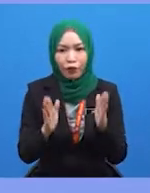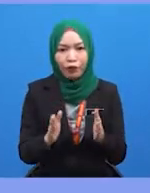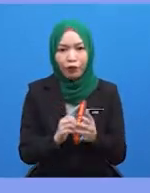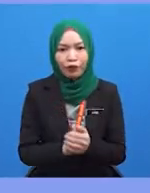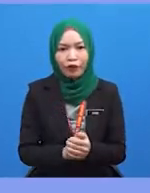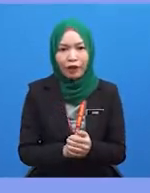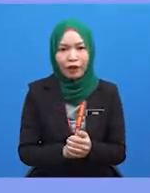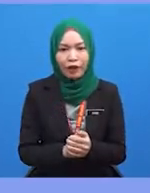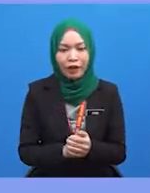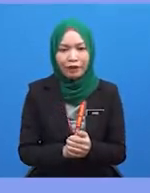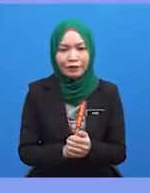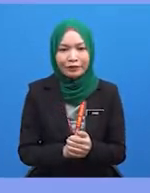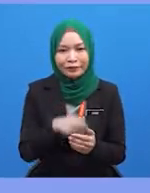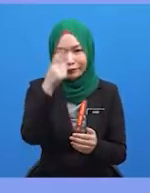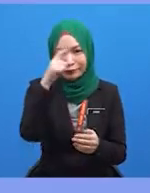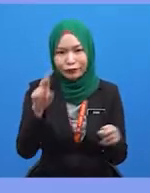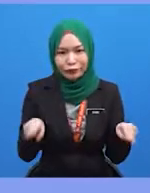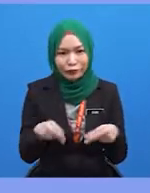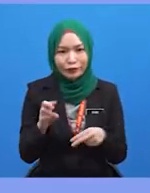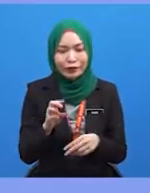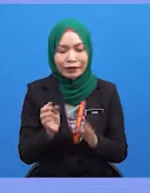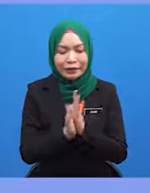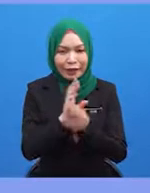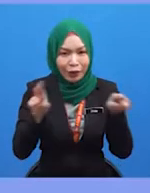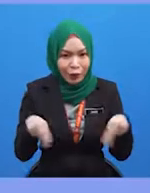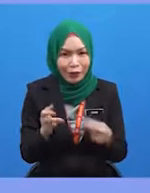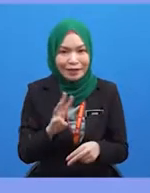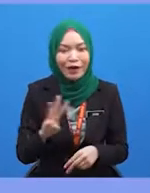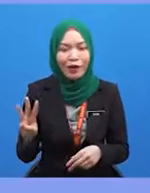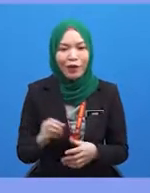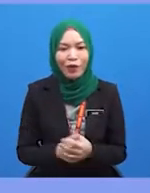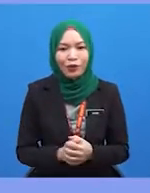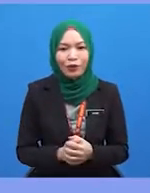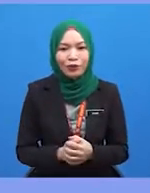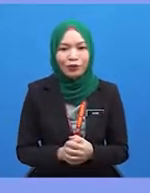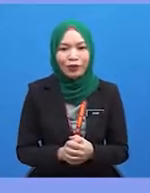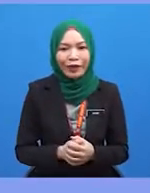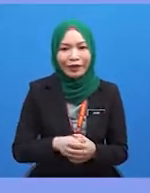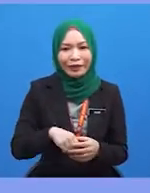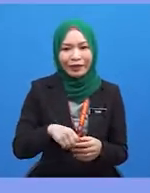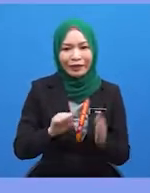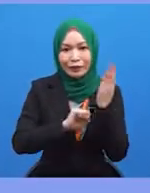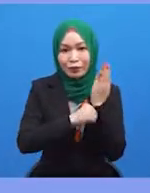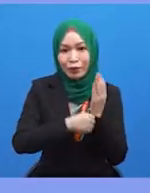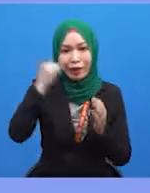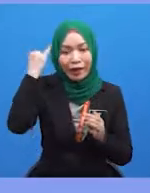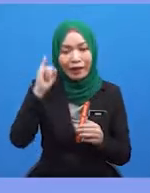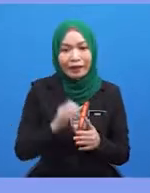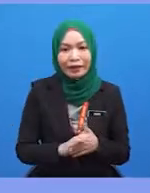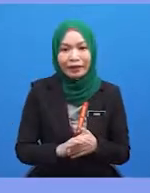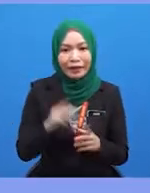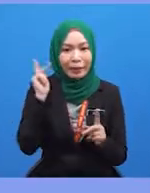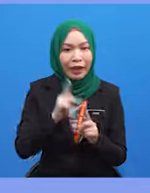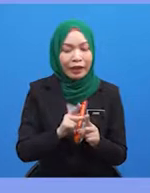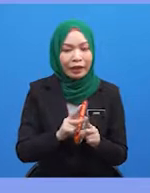Geran ini merupakan insentif yang menjadi sumber idea kepada usahawan untuk